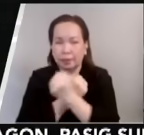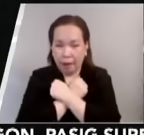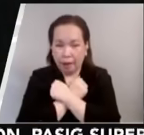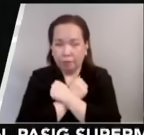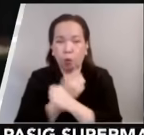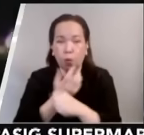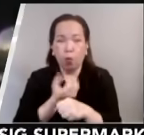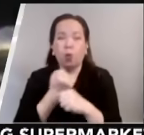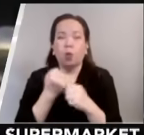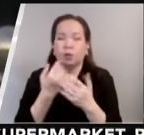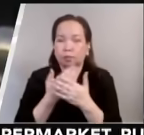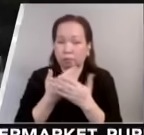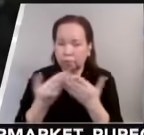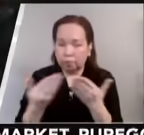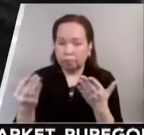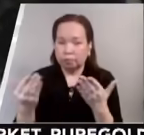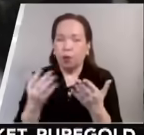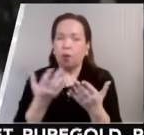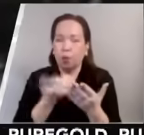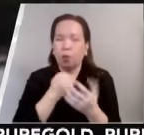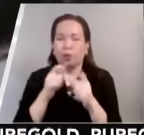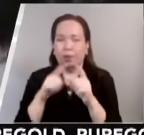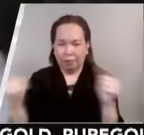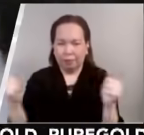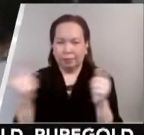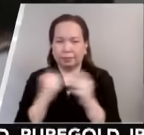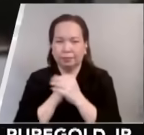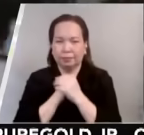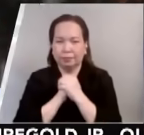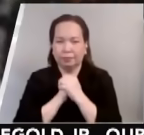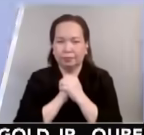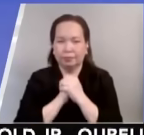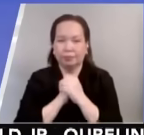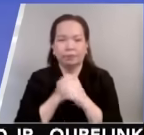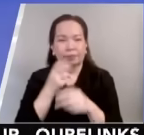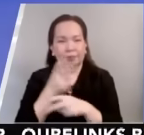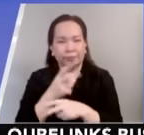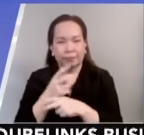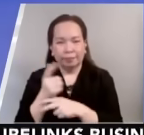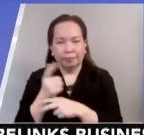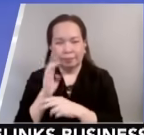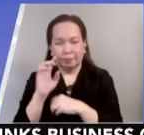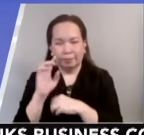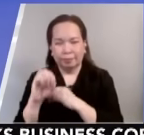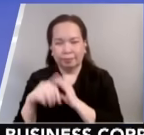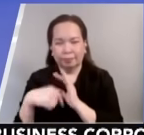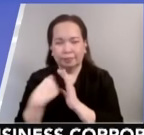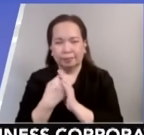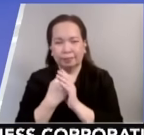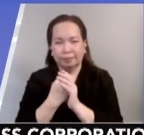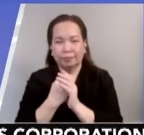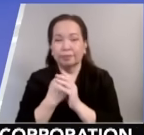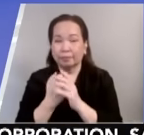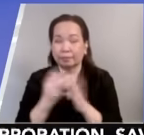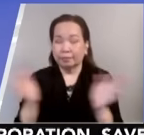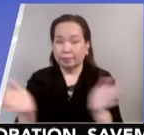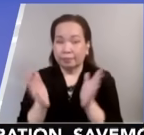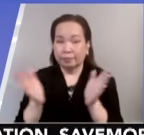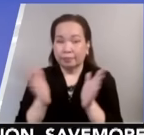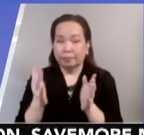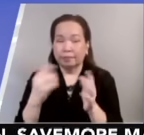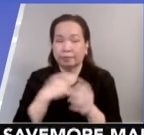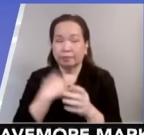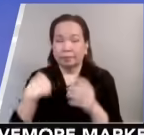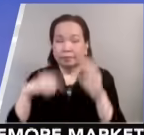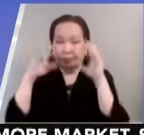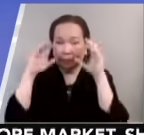news ni wahe nakatutok 24 Oras hinikayat ni Chinese President Shi Jin ping ang mga